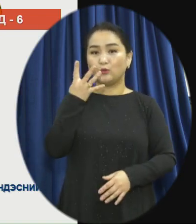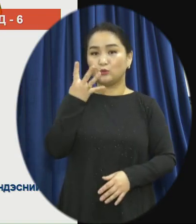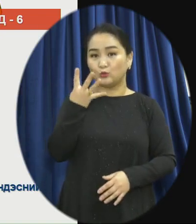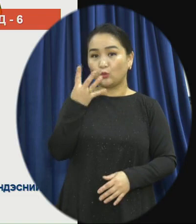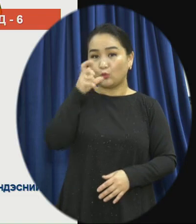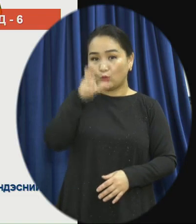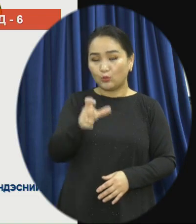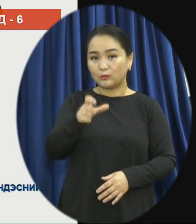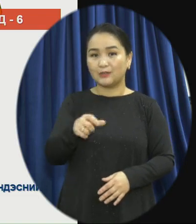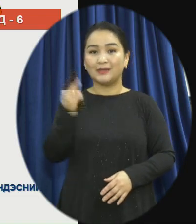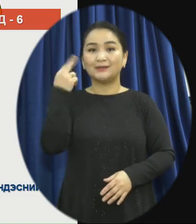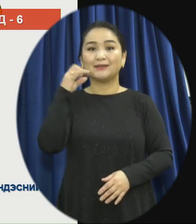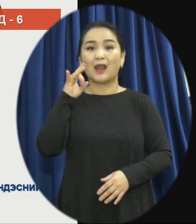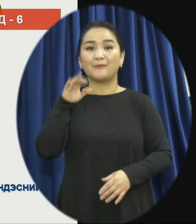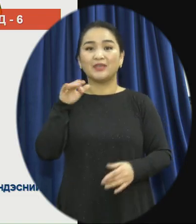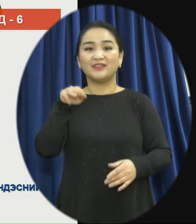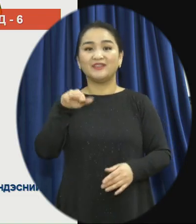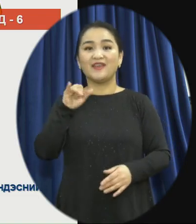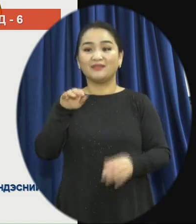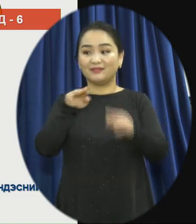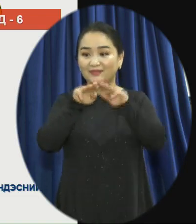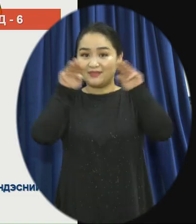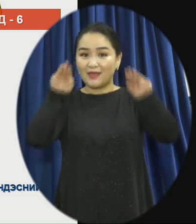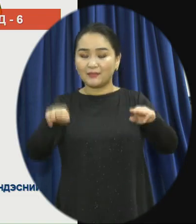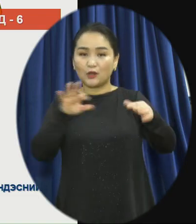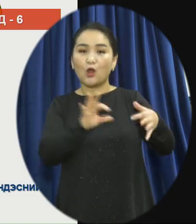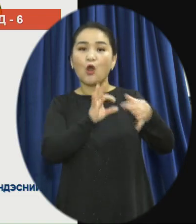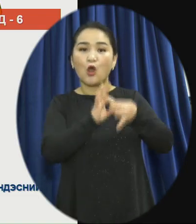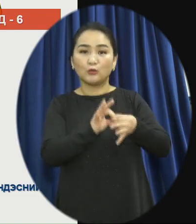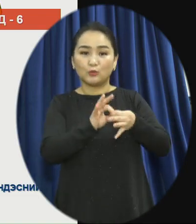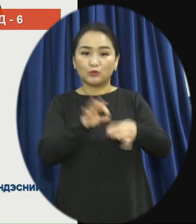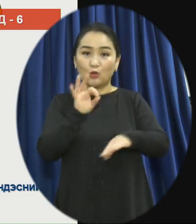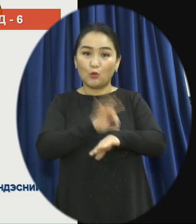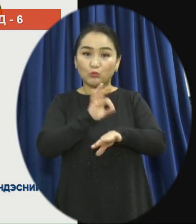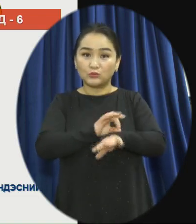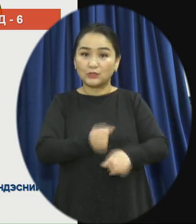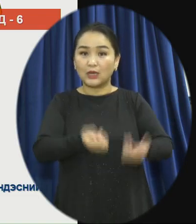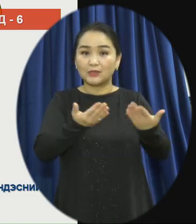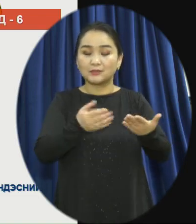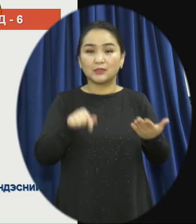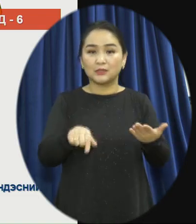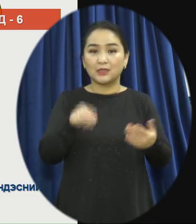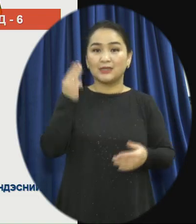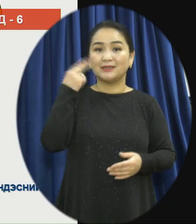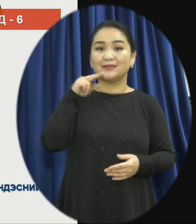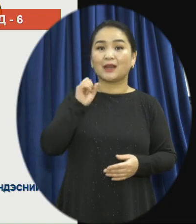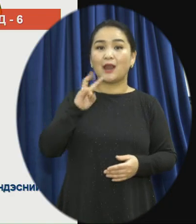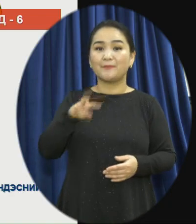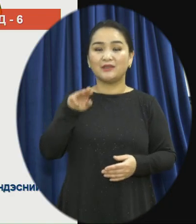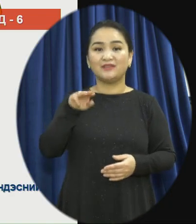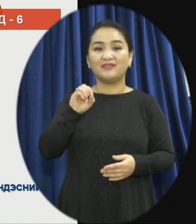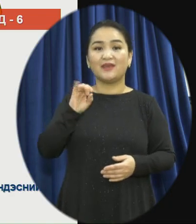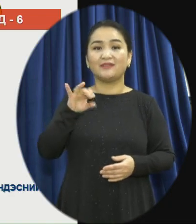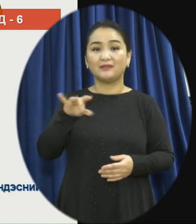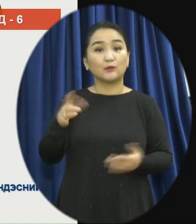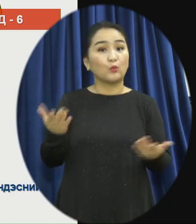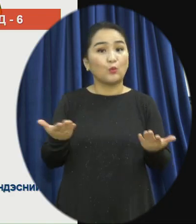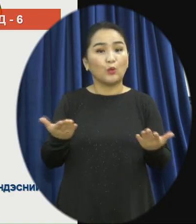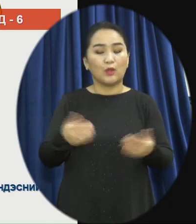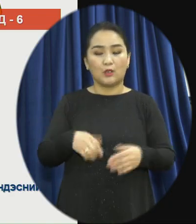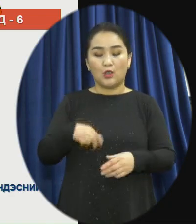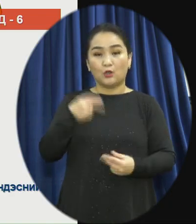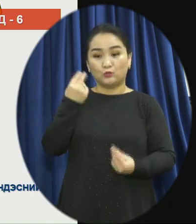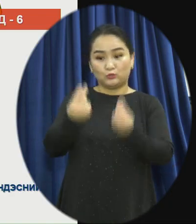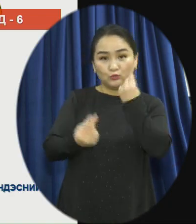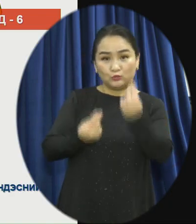бол Дарамын театртай холбоотой тохиолдлууд бүртгэгдсэн байна. За энэ бол Дарамын театрын одоо